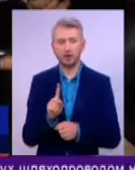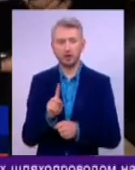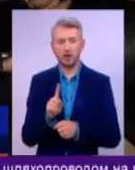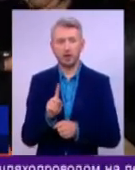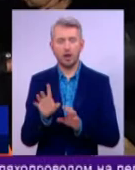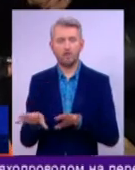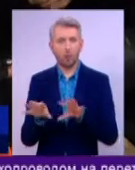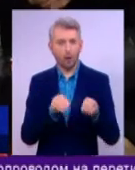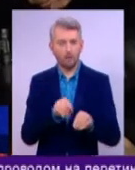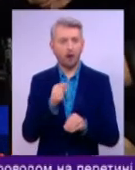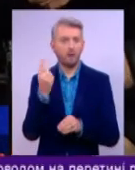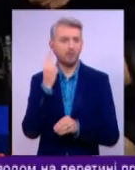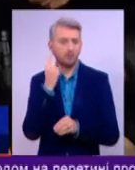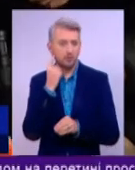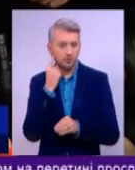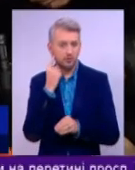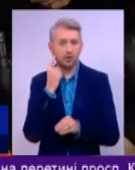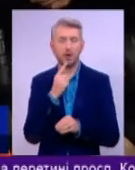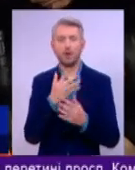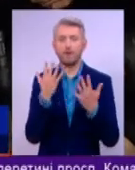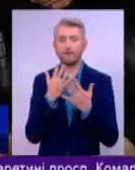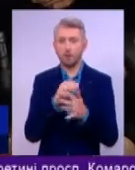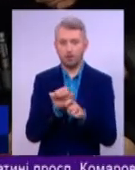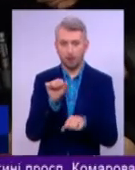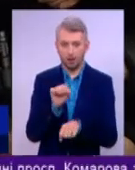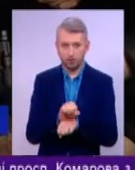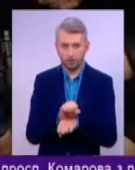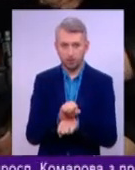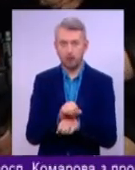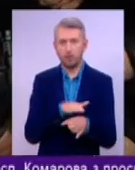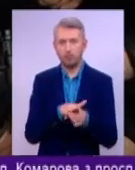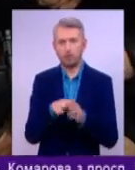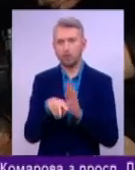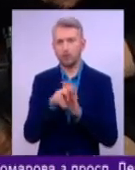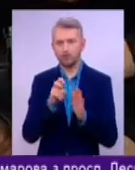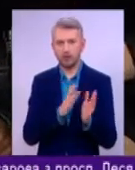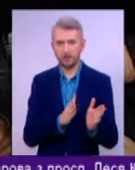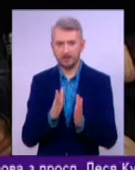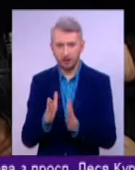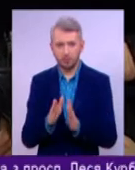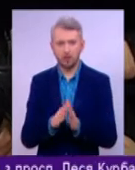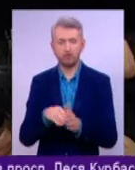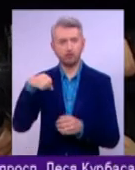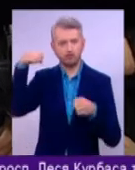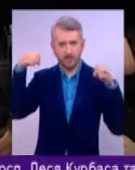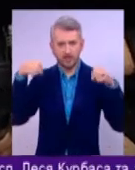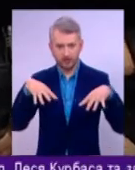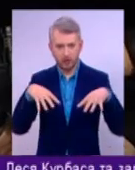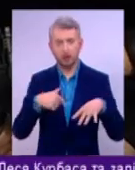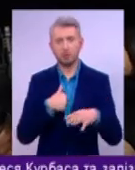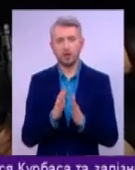евакуація, вони слышат в залах, приостанавливается кінотеатр, фільм повністю, відключається система, включається світ. Ми